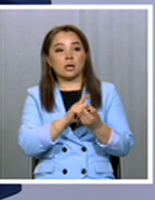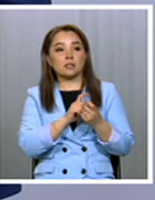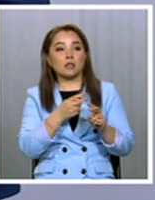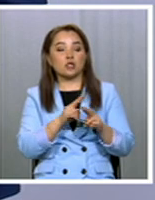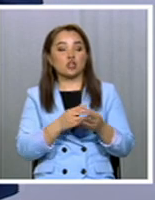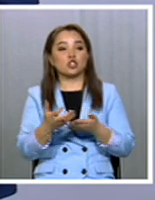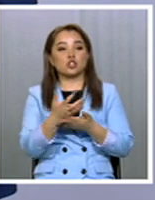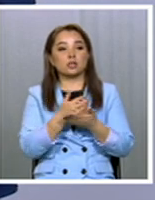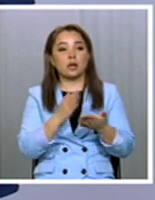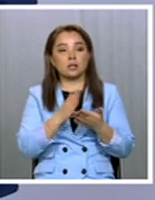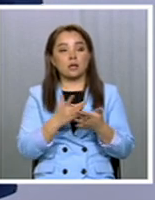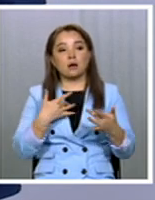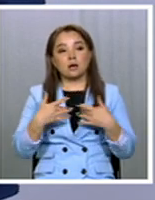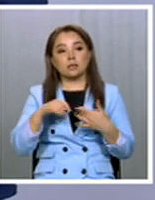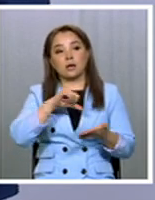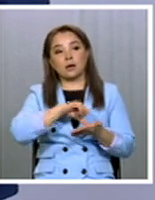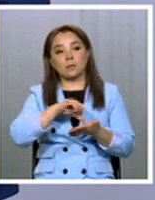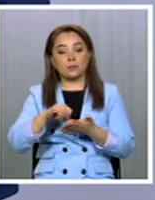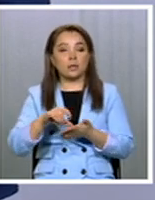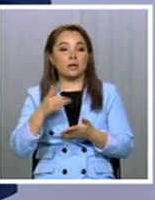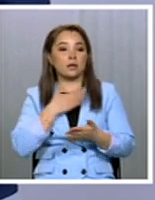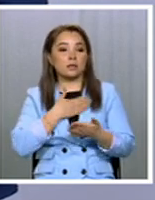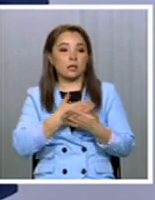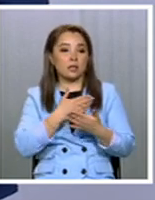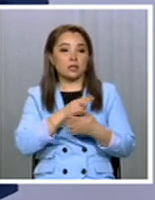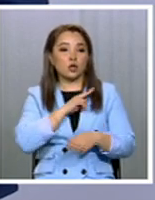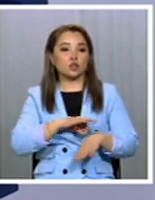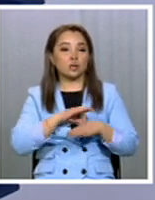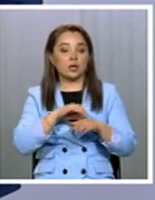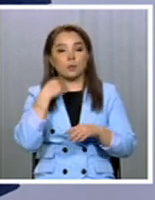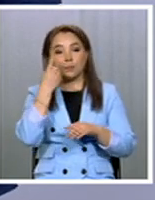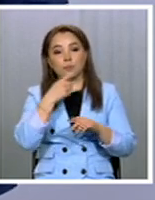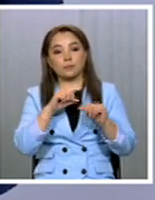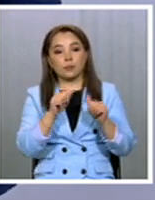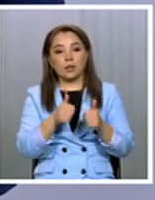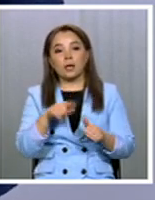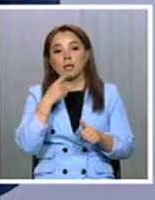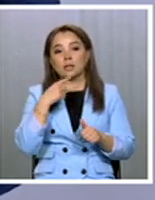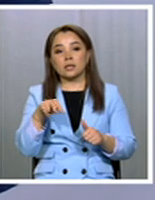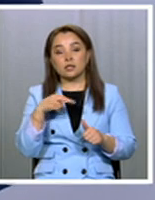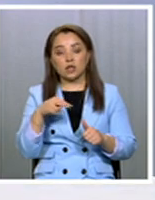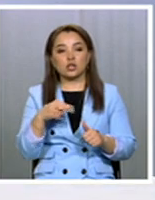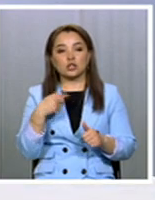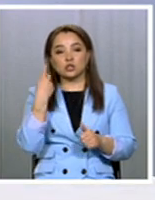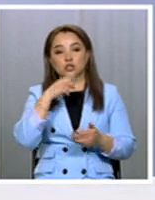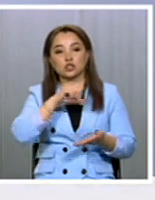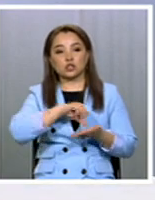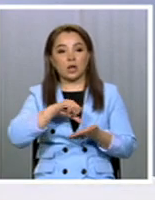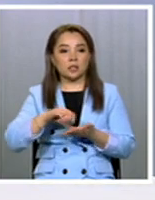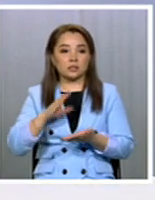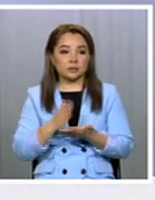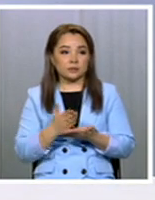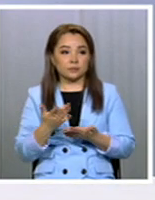жинақтап, кейіпкерлердің әрекет арқылы бейнелейтін әдеби жанр.